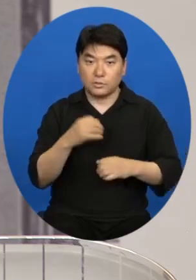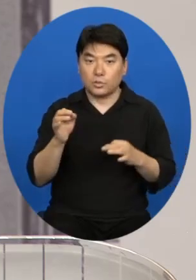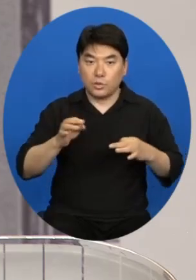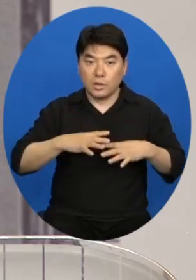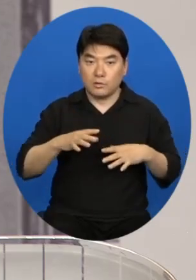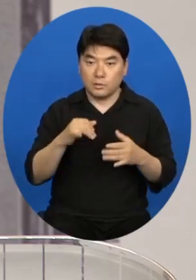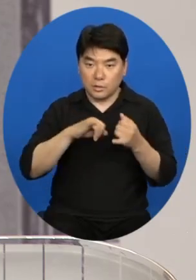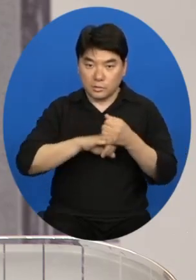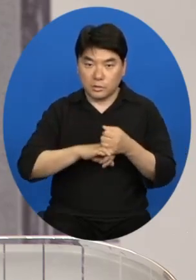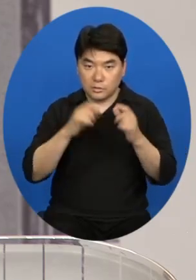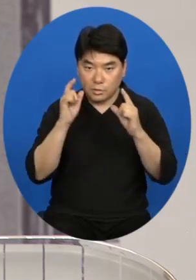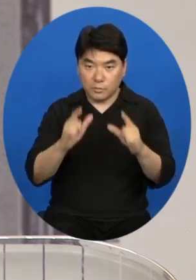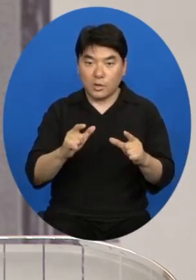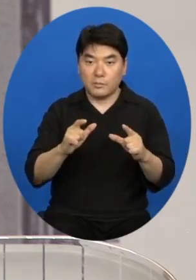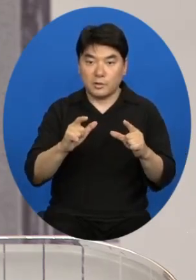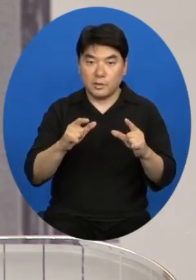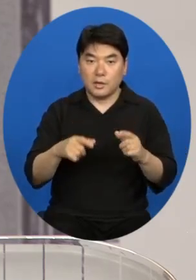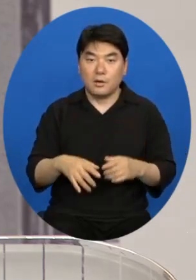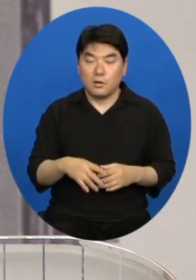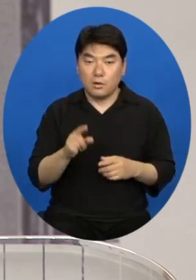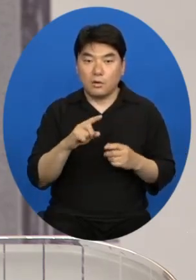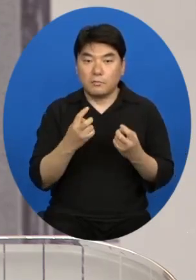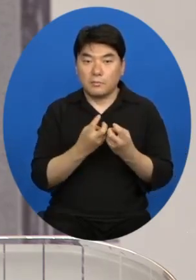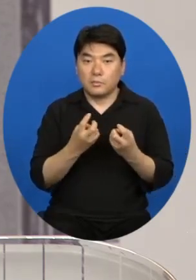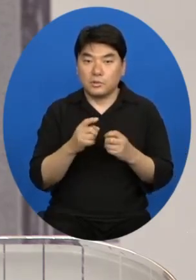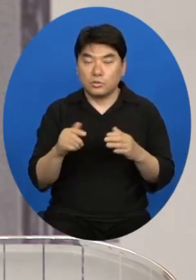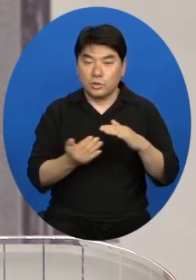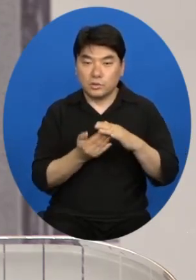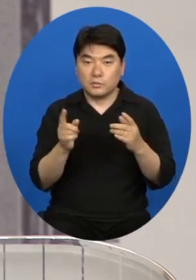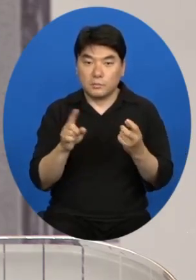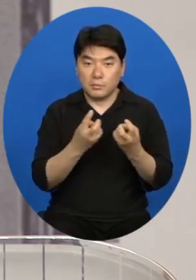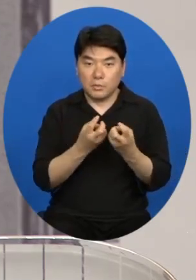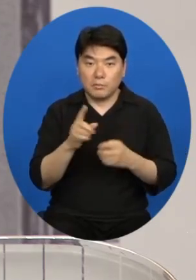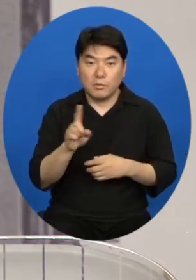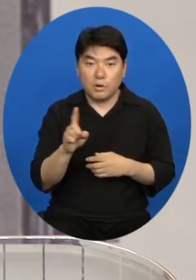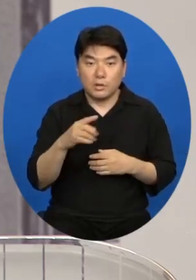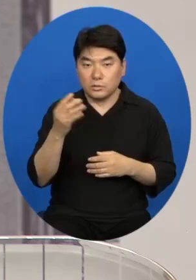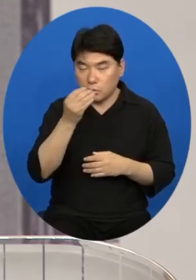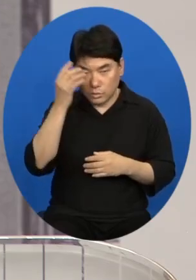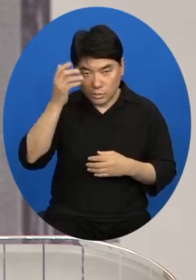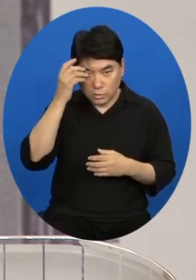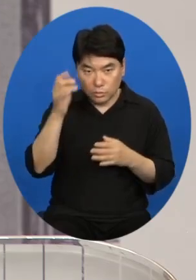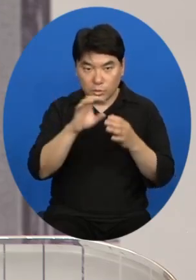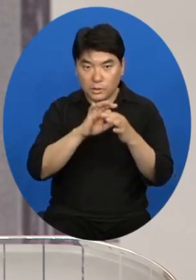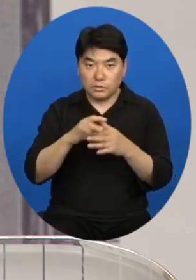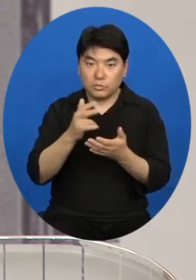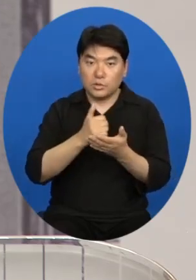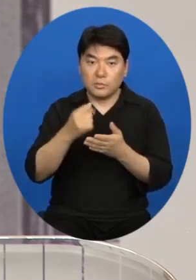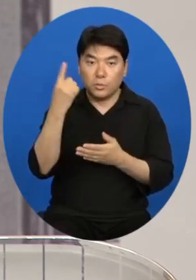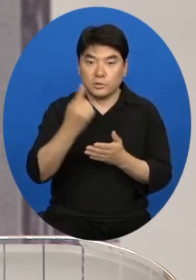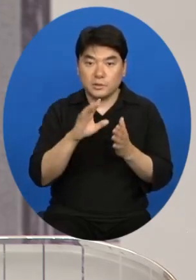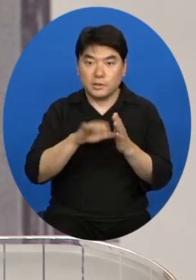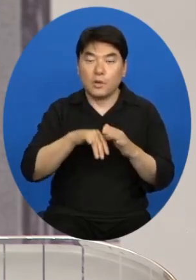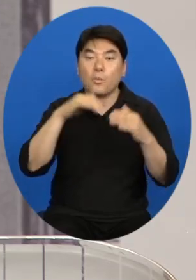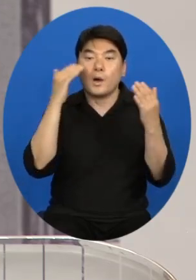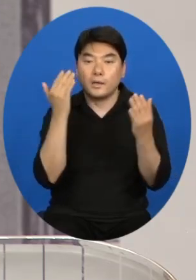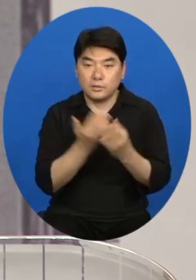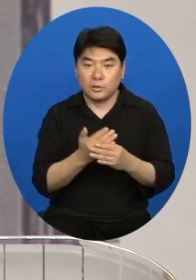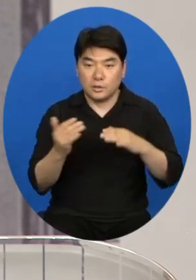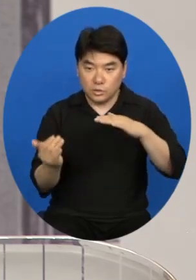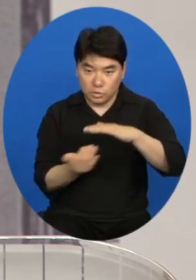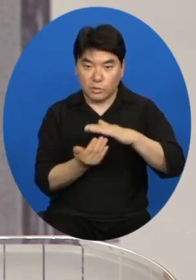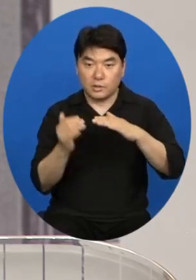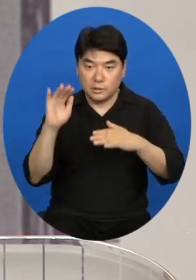약속을 선포하면서 이것이 어떻게 이루어집니까? 성령을 통해서 또한 주님이 오실 때 완전히 이루어지게